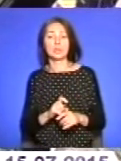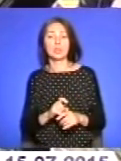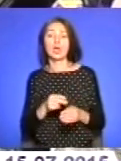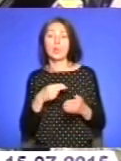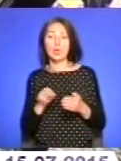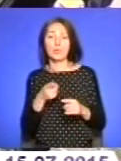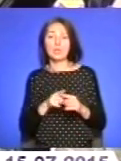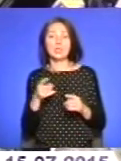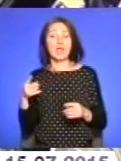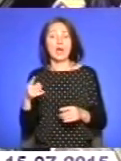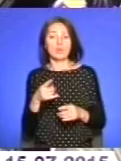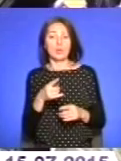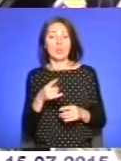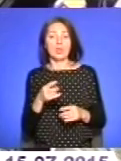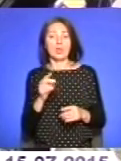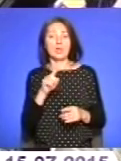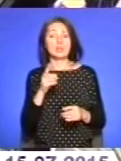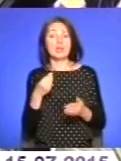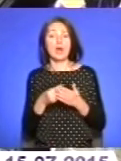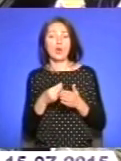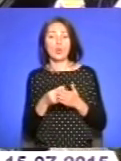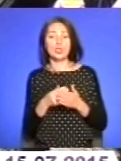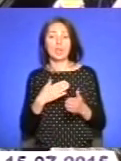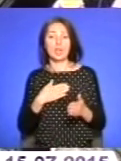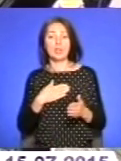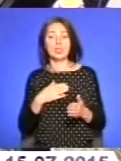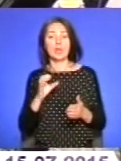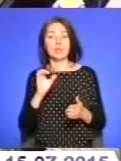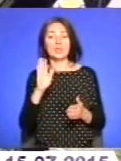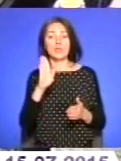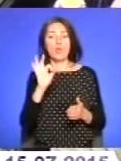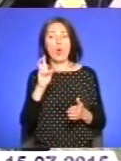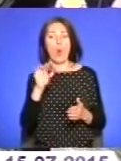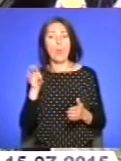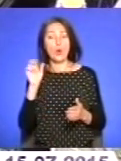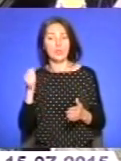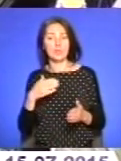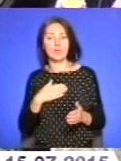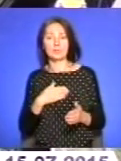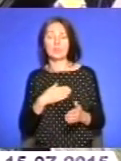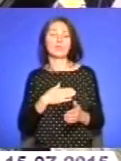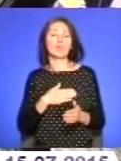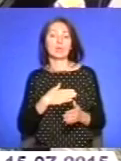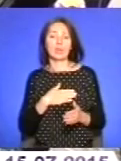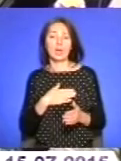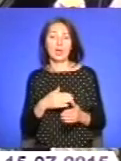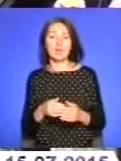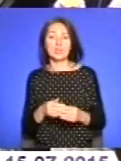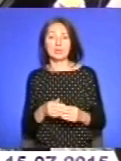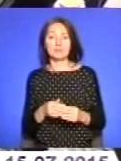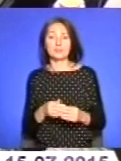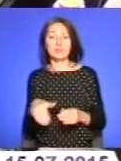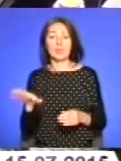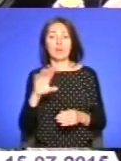придбали цей автомобіль за кошти наших свободівців, наших прихильників нашої свободи.